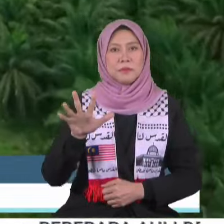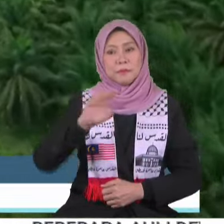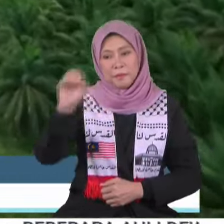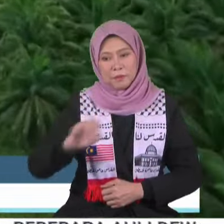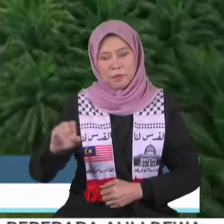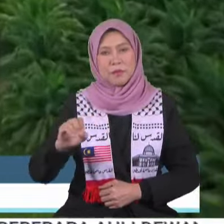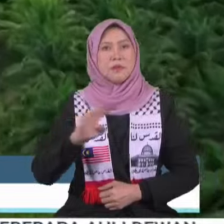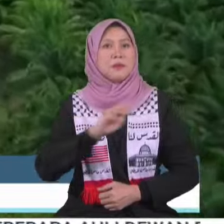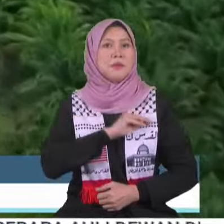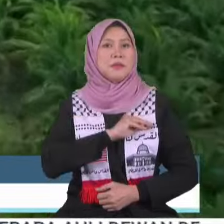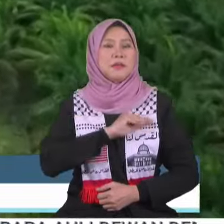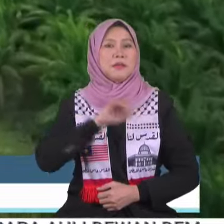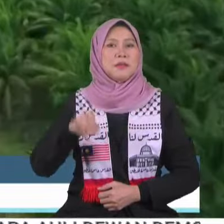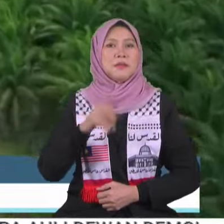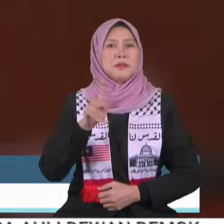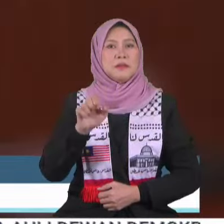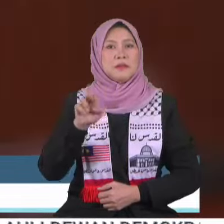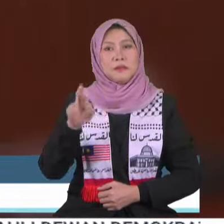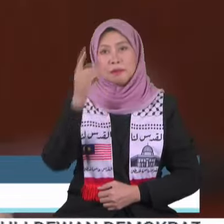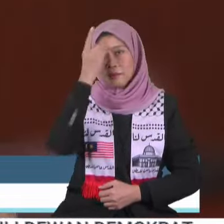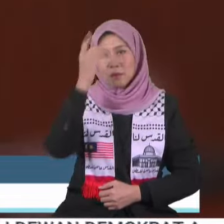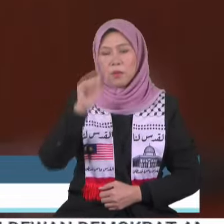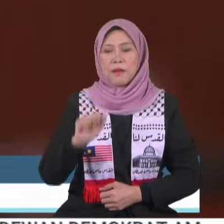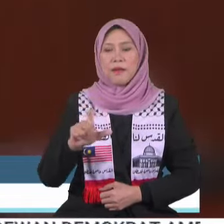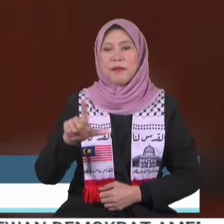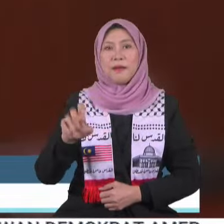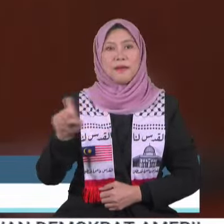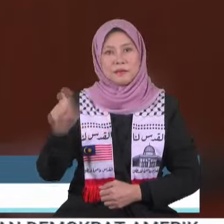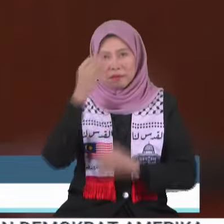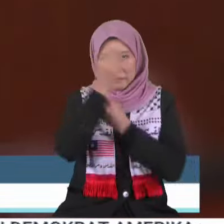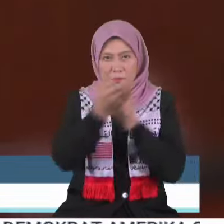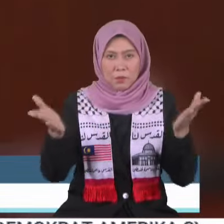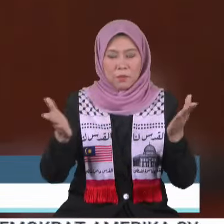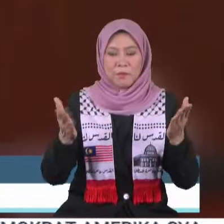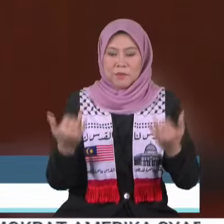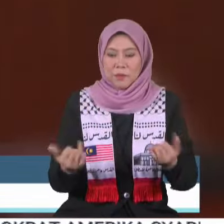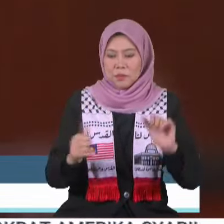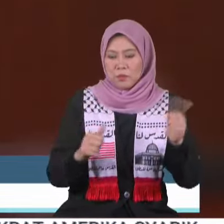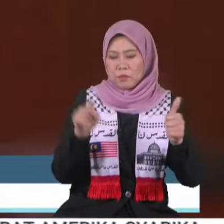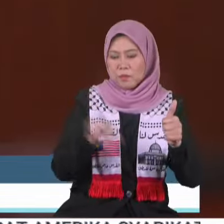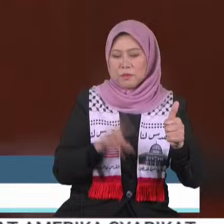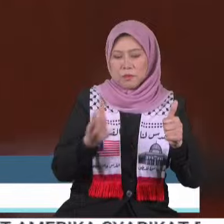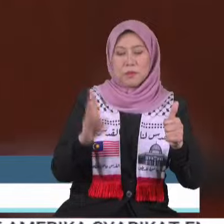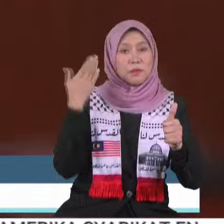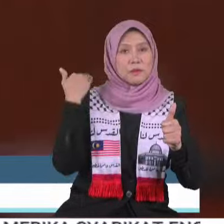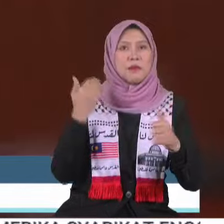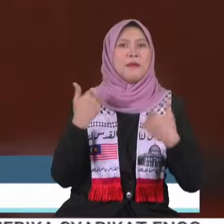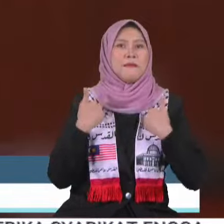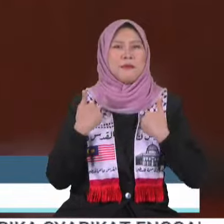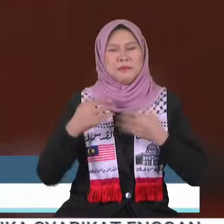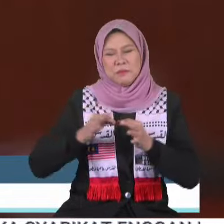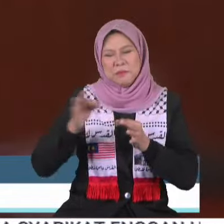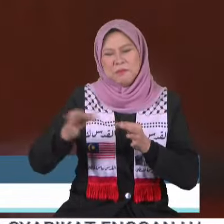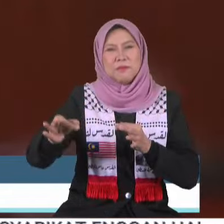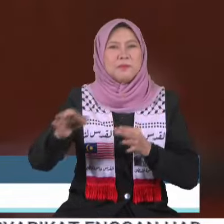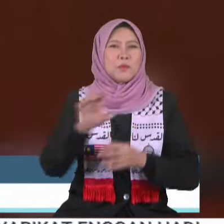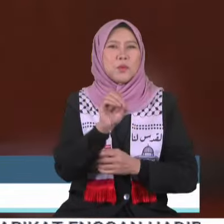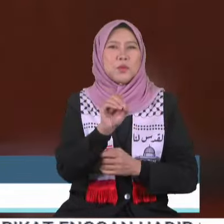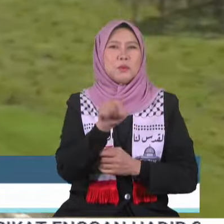63.35%. Menteri Kerja Raya Datuk Seri Alexander Nantalingi memaklumkan setakat 10 Julai lepas terdapat kelewatan